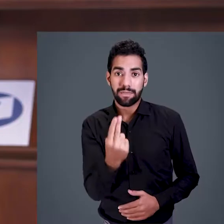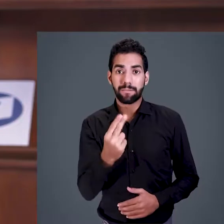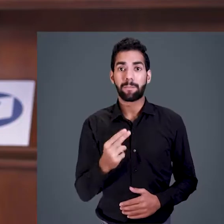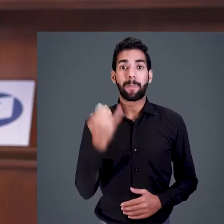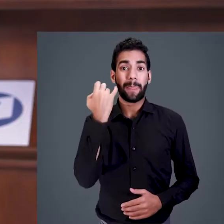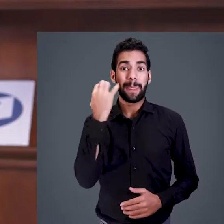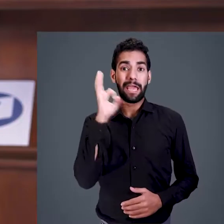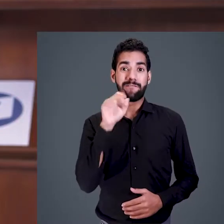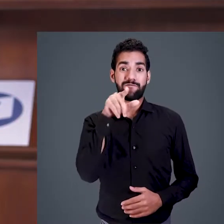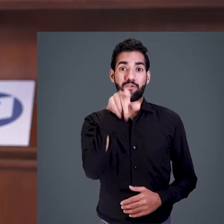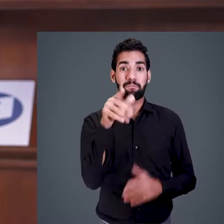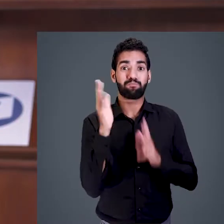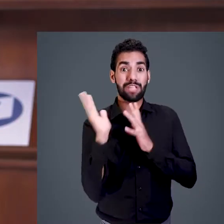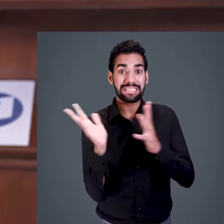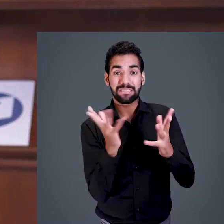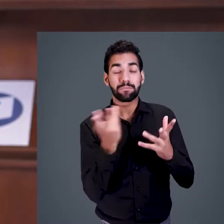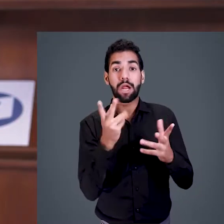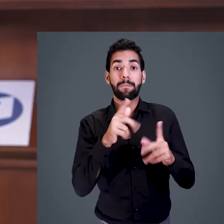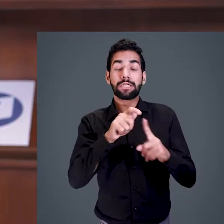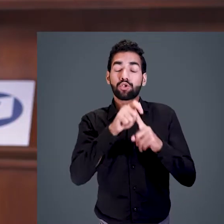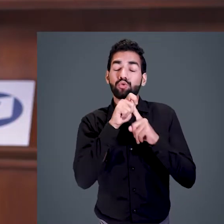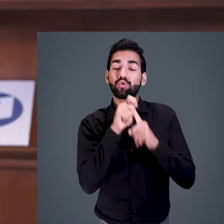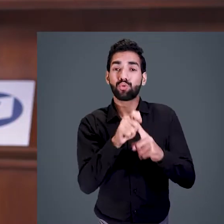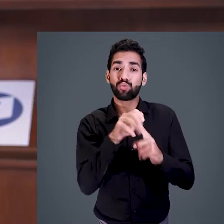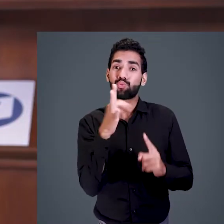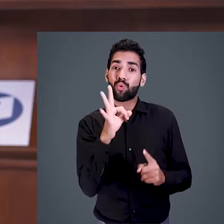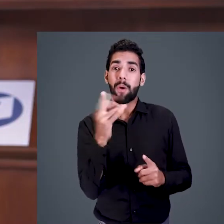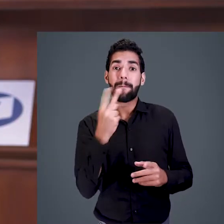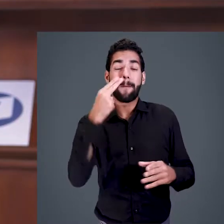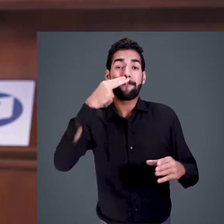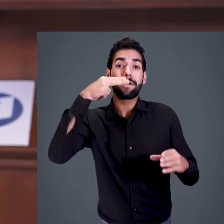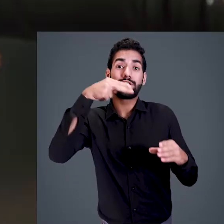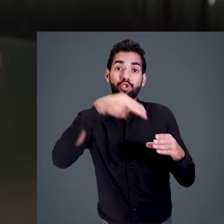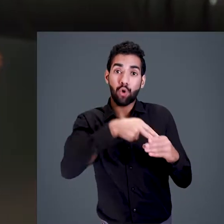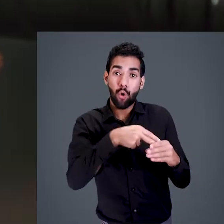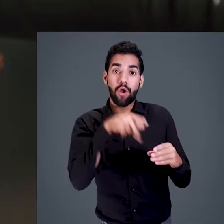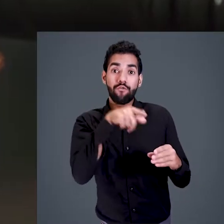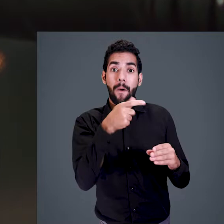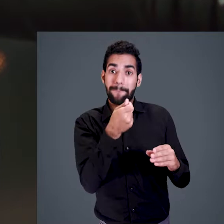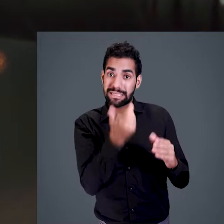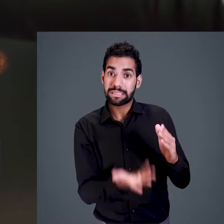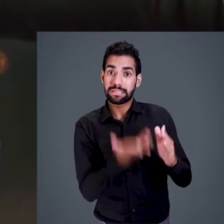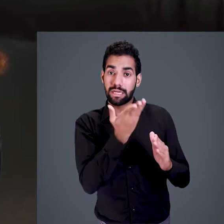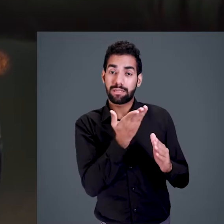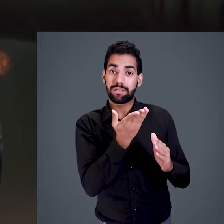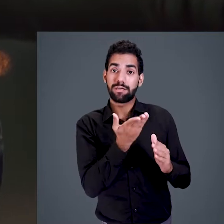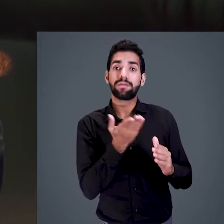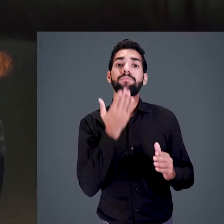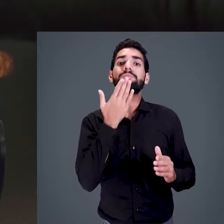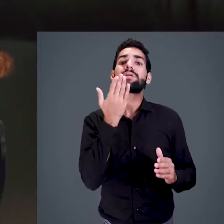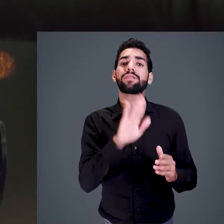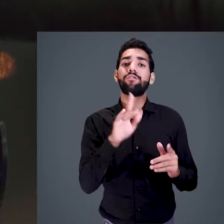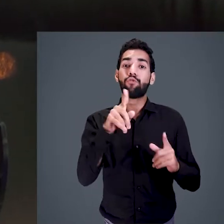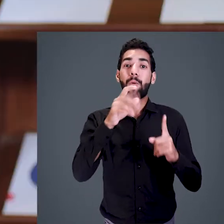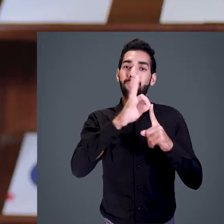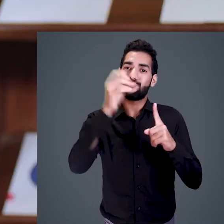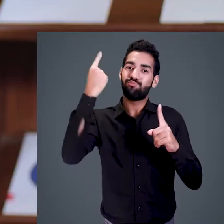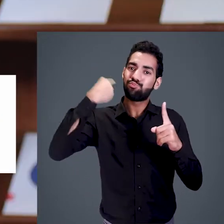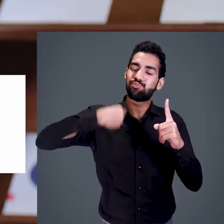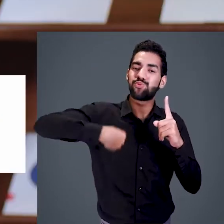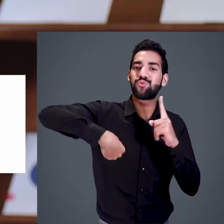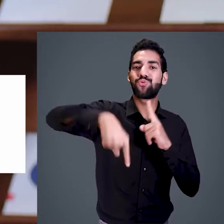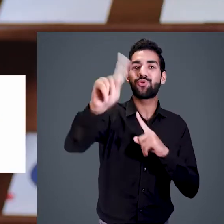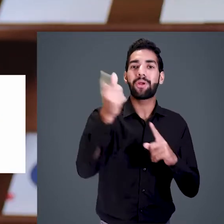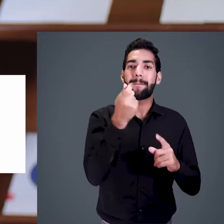ایگزامپل، اگر آپ کا را مٹیریل مہنگا ہوتا جا رہا ہے، اور کلاسک کیس ہے کہ اگر پیٹرول کی قیمتیں بڑھتی جا رہی ہیں تو